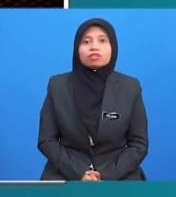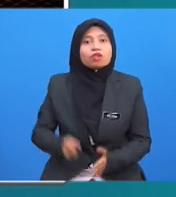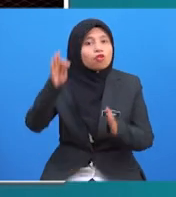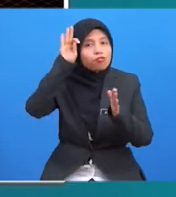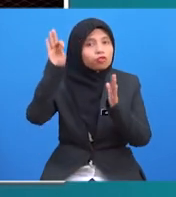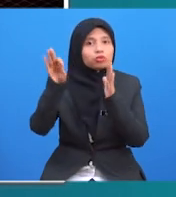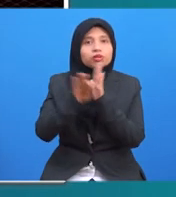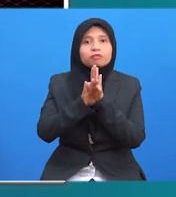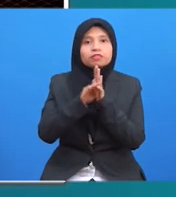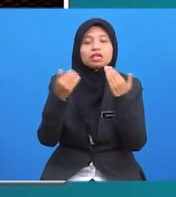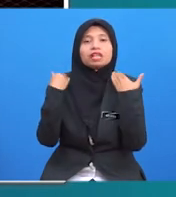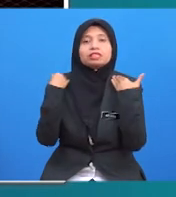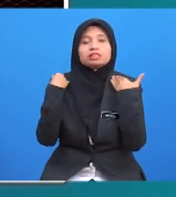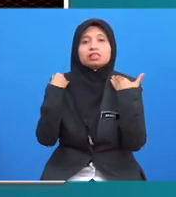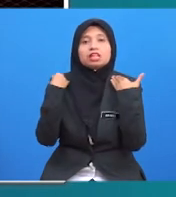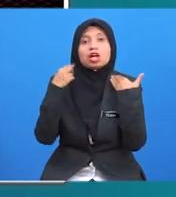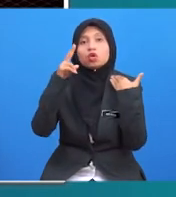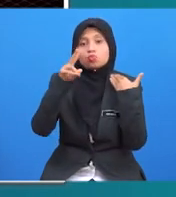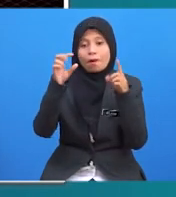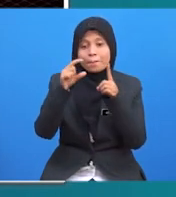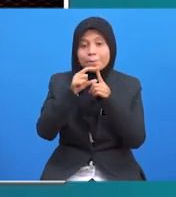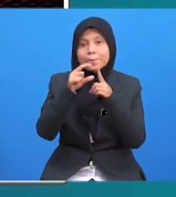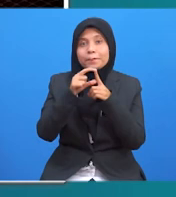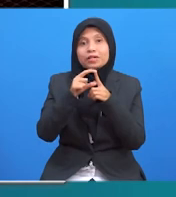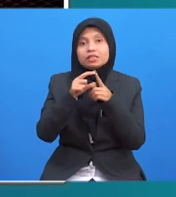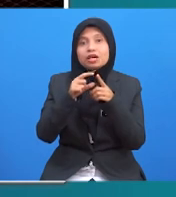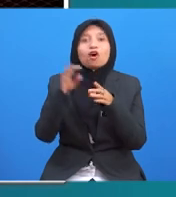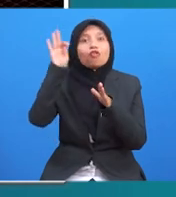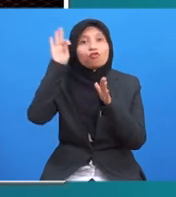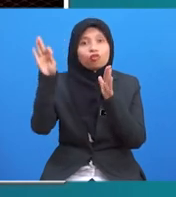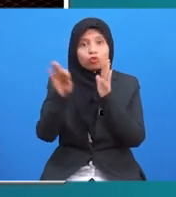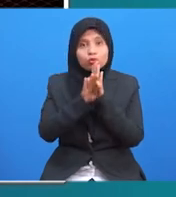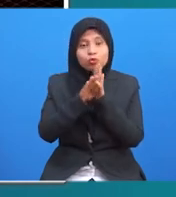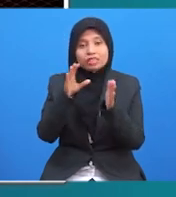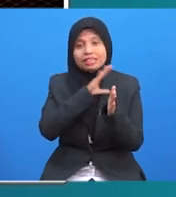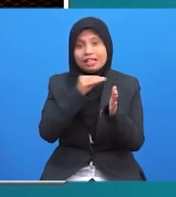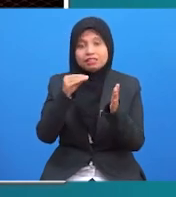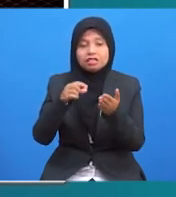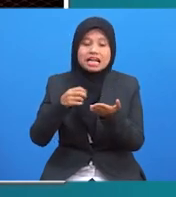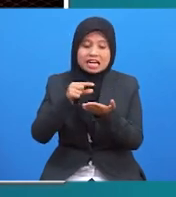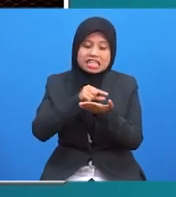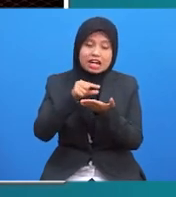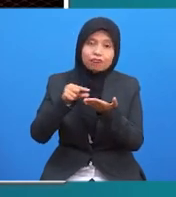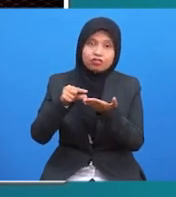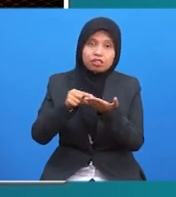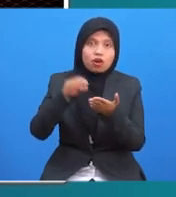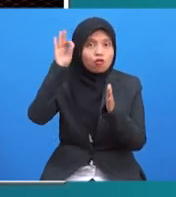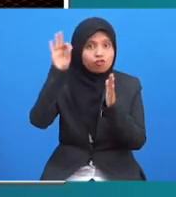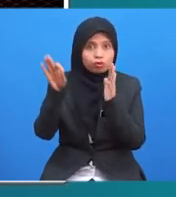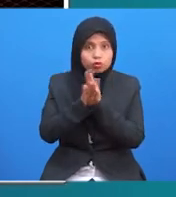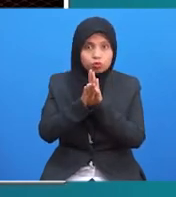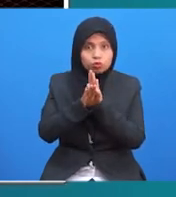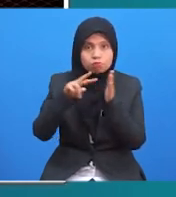Fotografi adalah gabungan antara dua perkataan, foto dan grafi. Yang mana foto